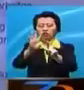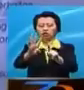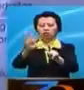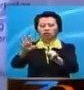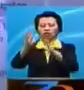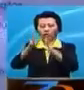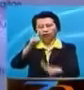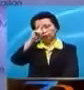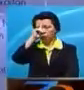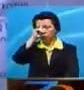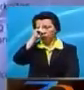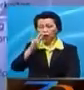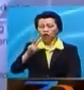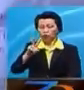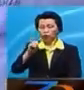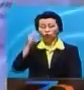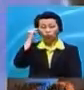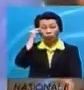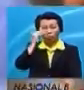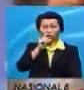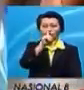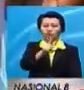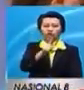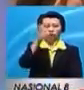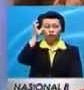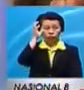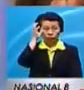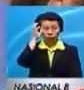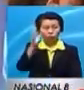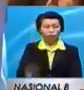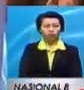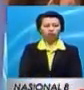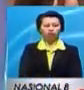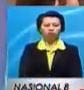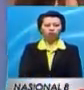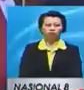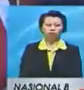India, 20 penduduk Melayu dan seorang penduduk Cina.